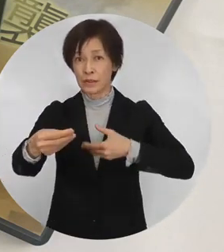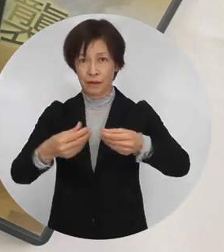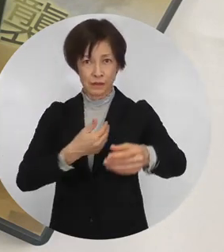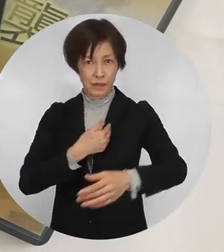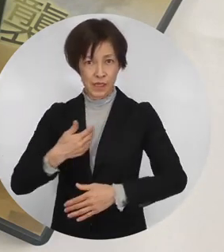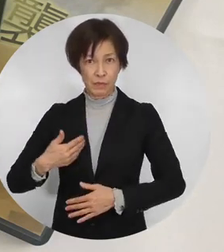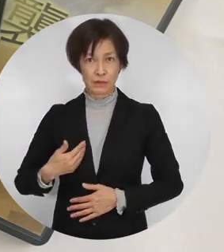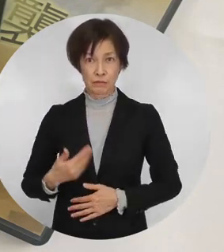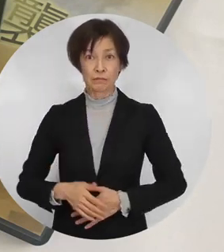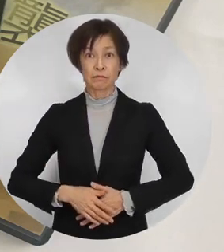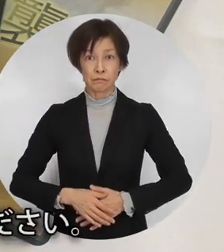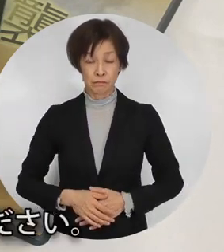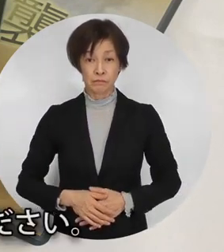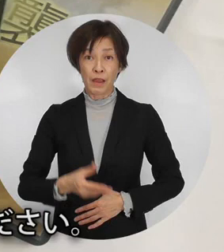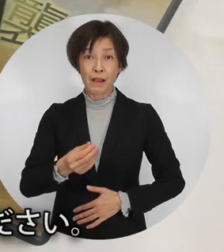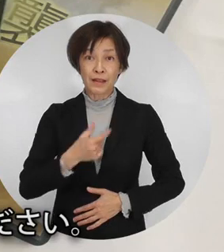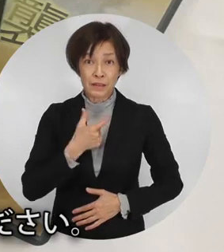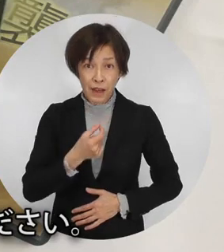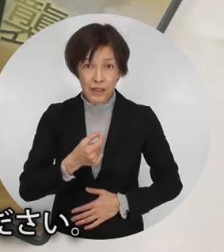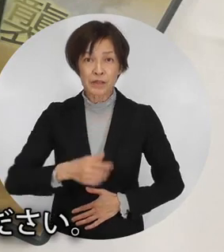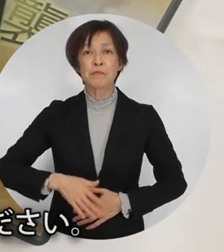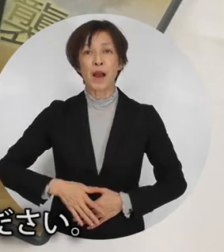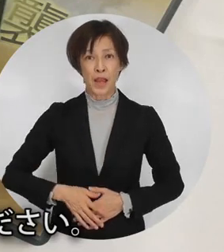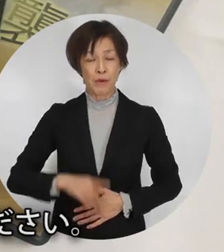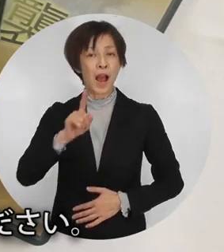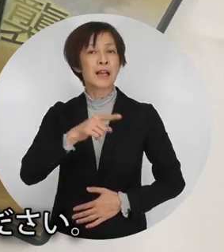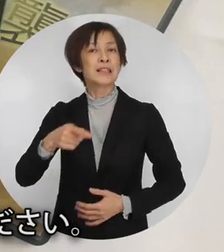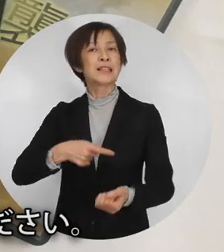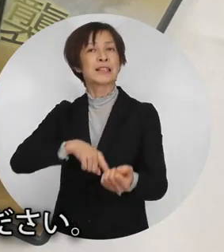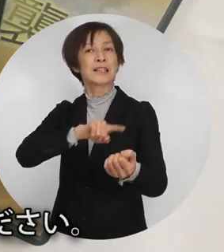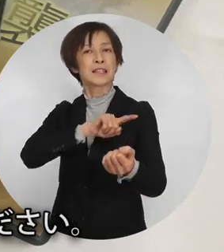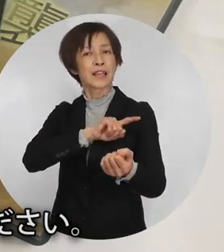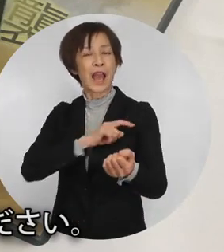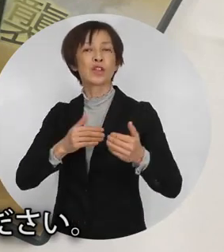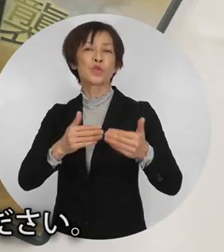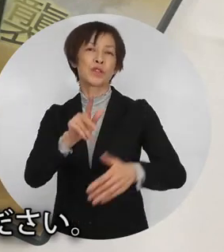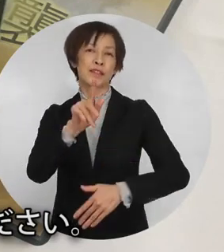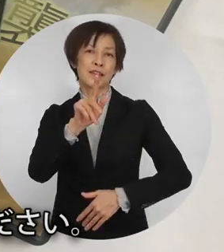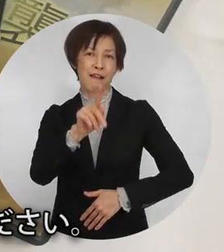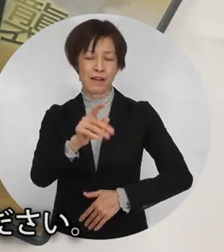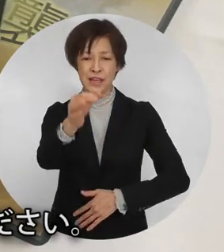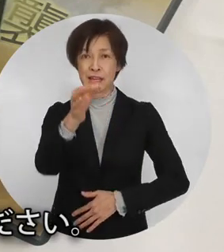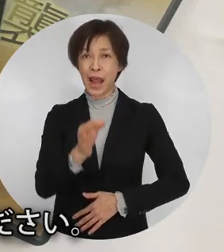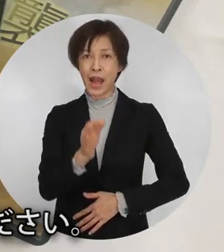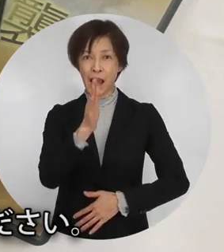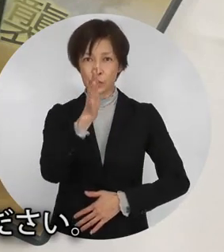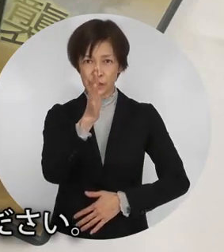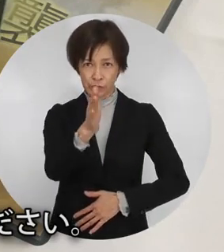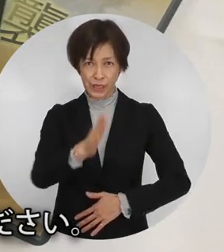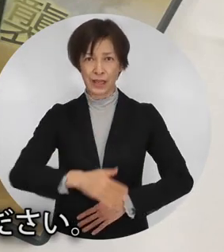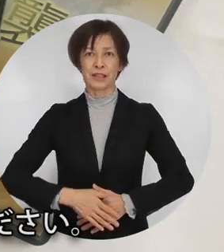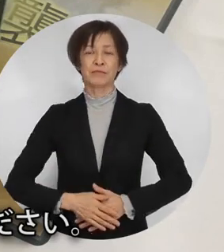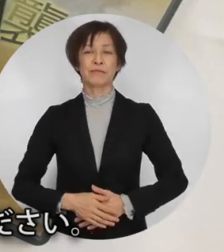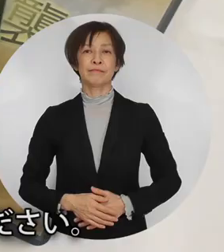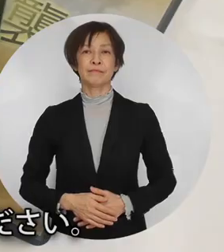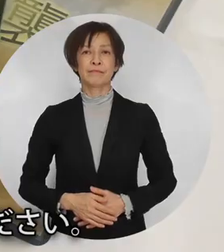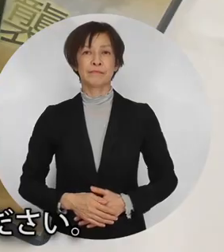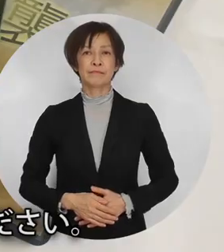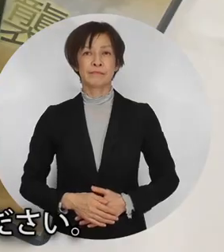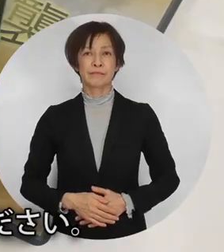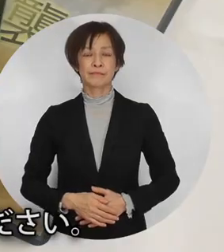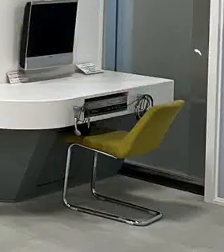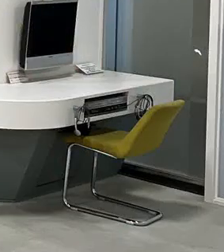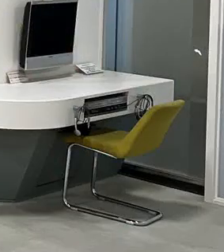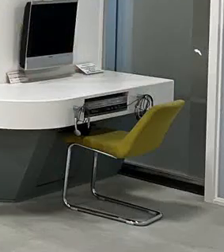も行っています。ご利用を希望される方は人権推進課までご連絡ください。